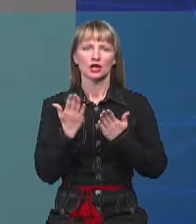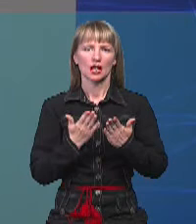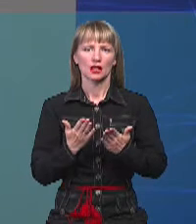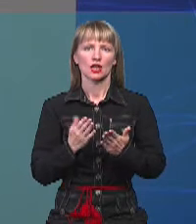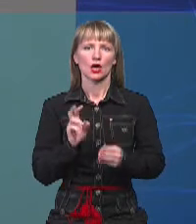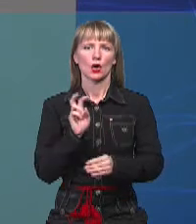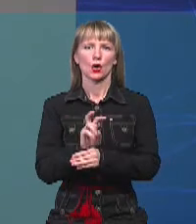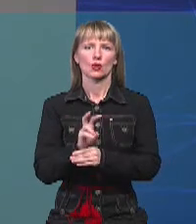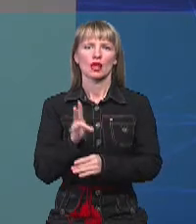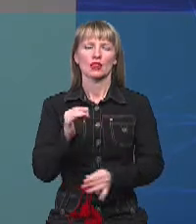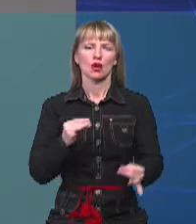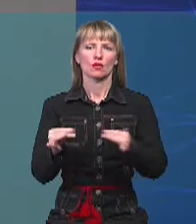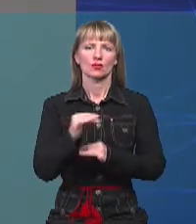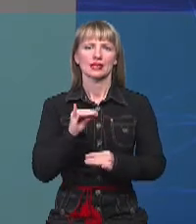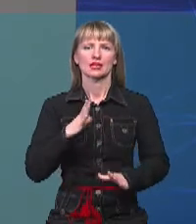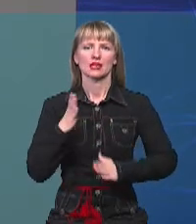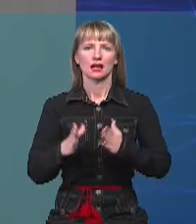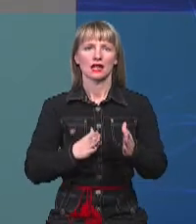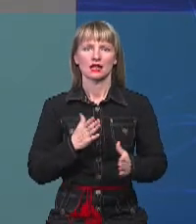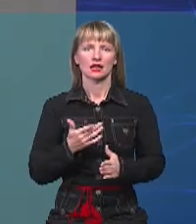читала, знала, ходила на конференції і на тренінги,